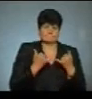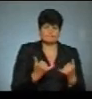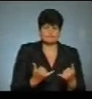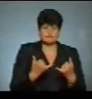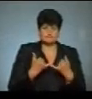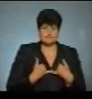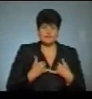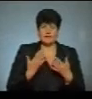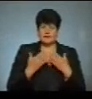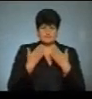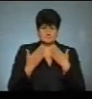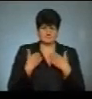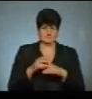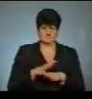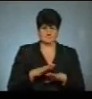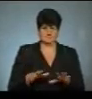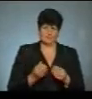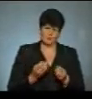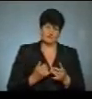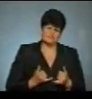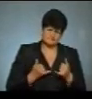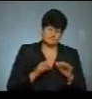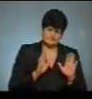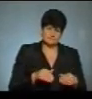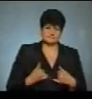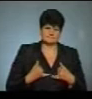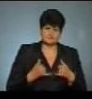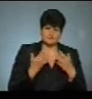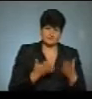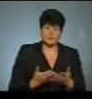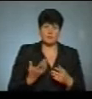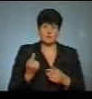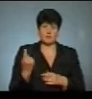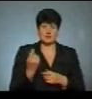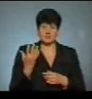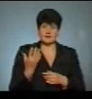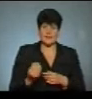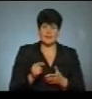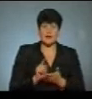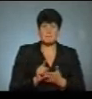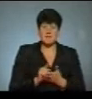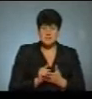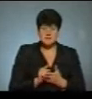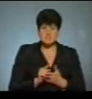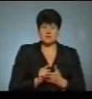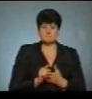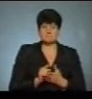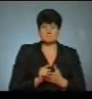але не комунікували між собою. І от перший день на пенсії почався з того,